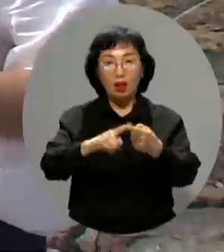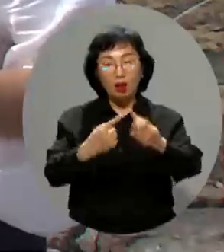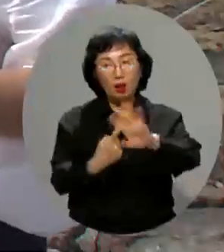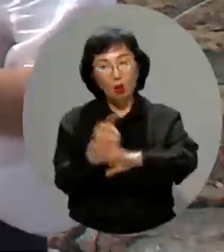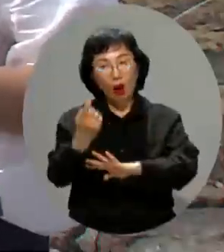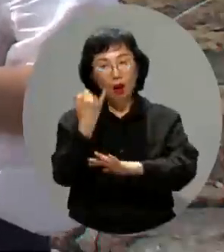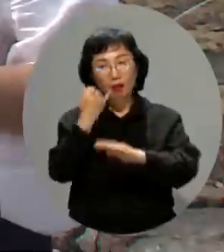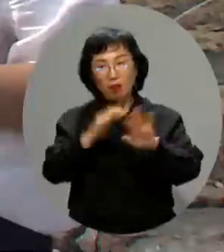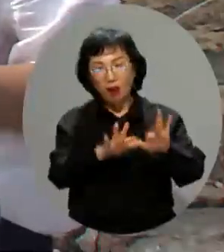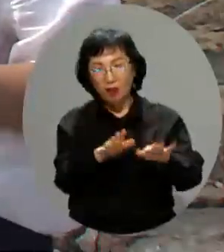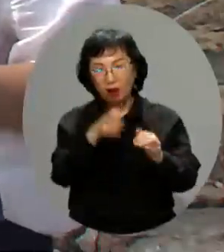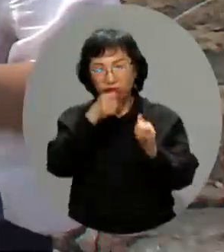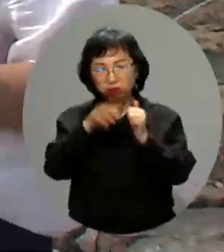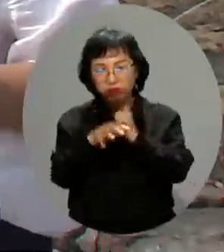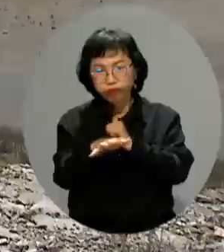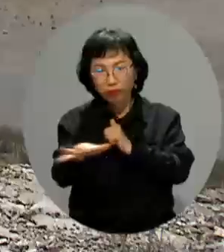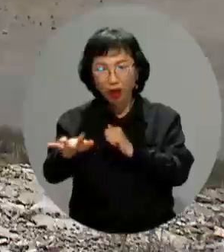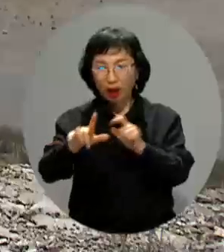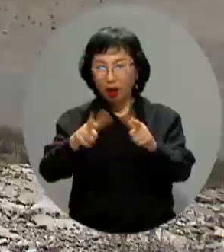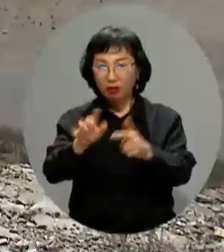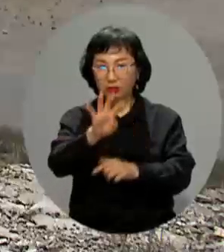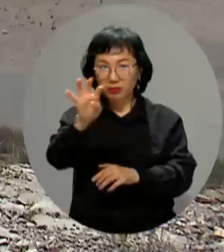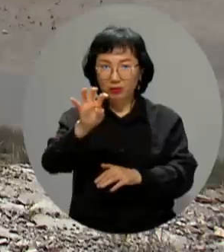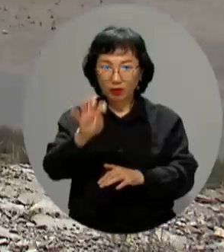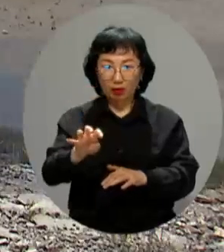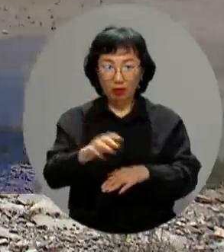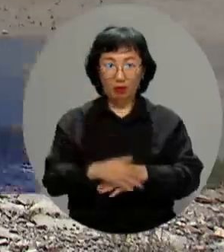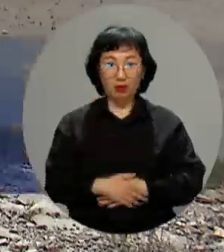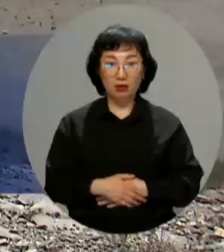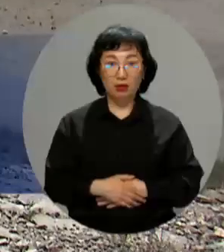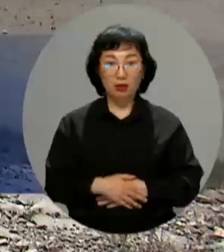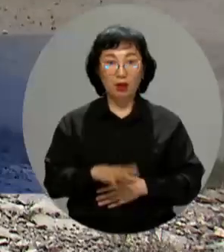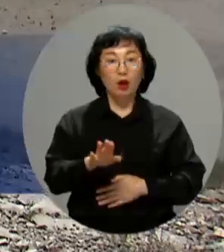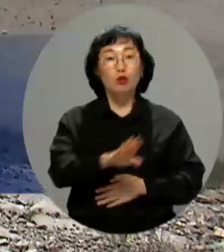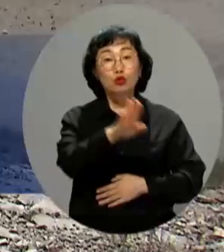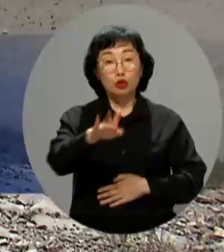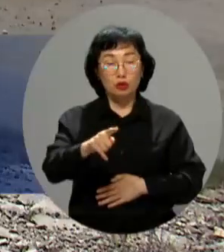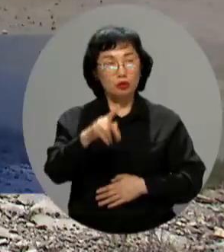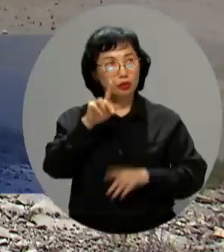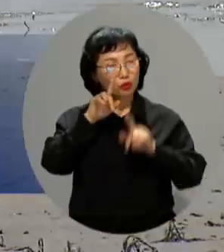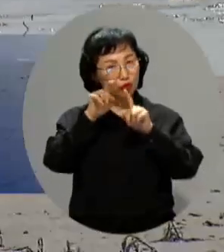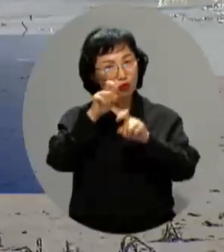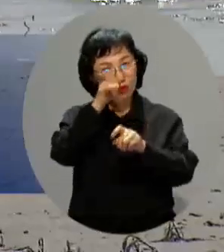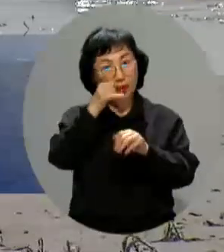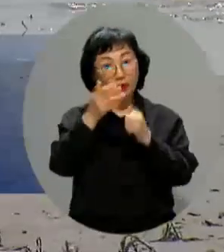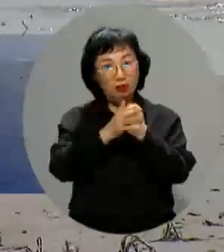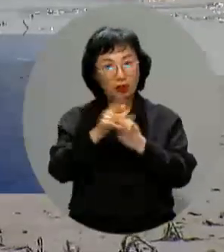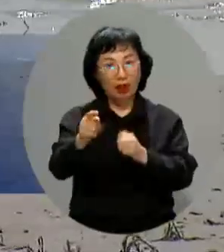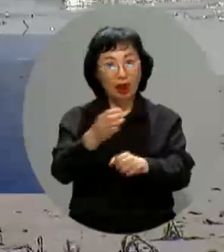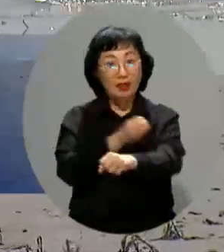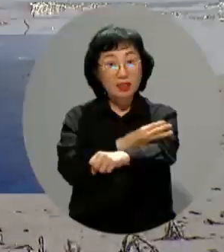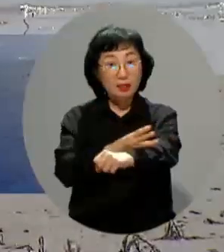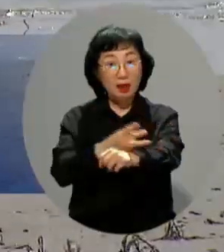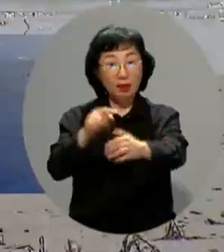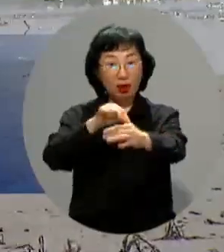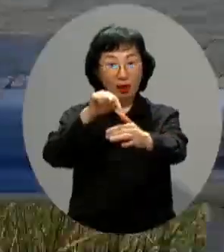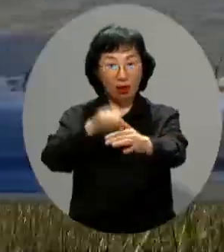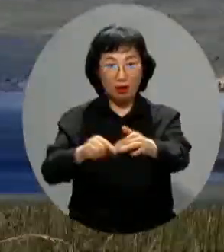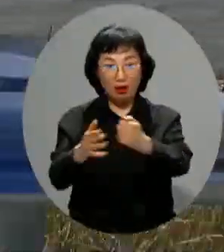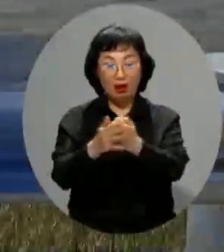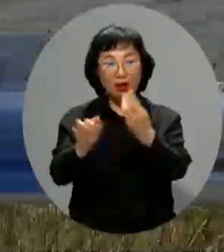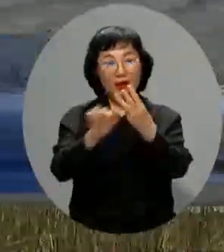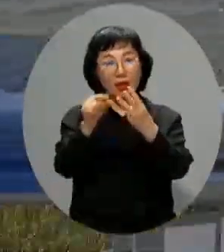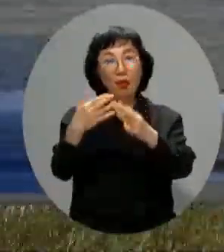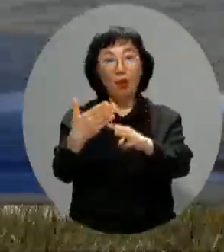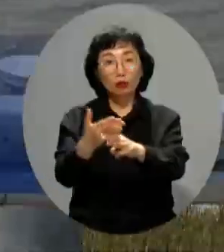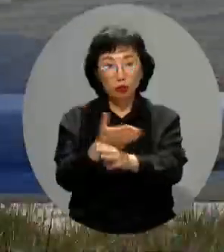바다로 흘러나오는 게 아니냐는 겁니다. 추정인데 지금 현재로는 이 새만금 안에서 그 전에 3월